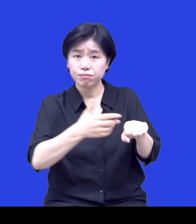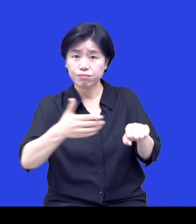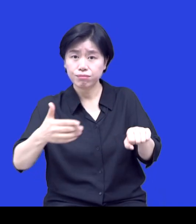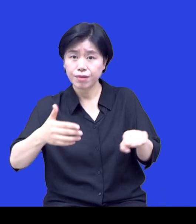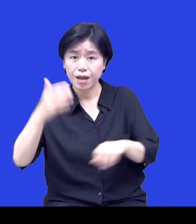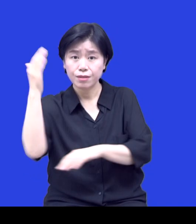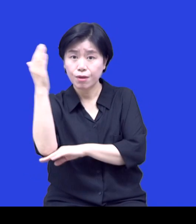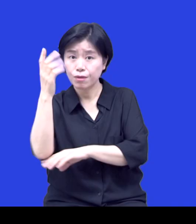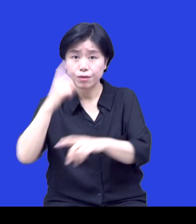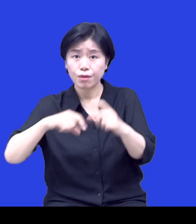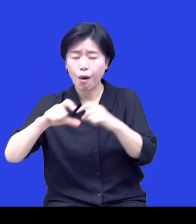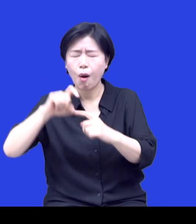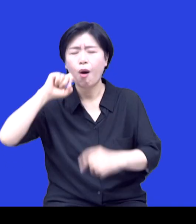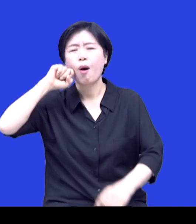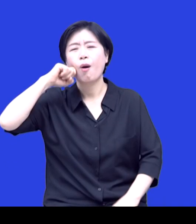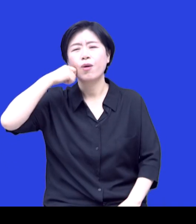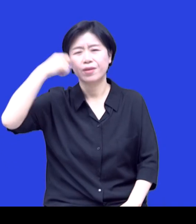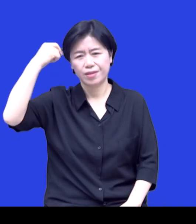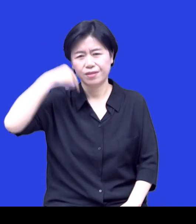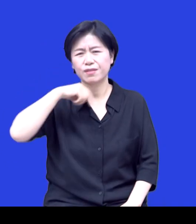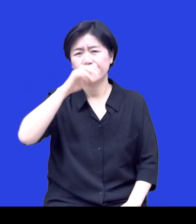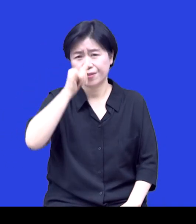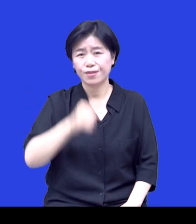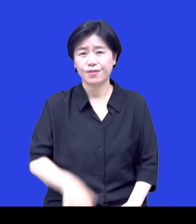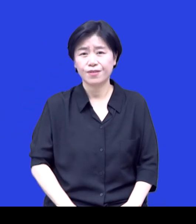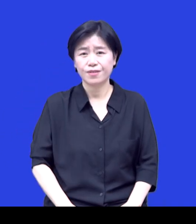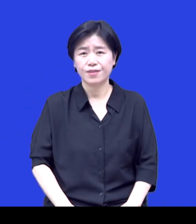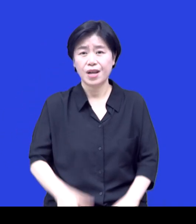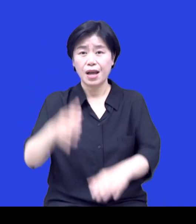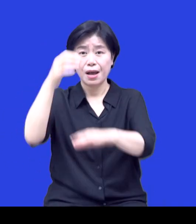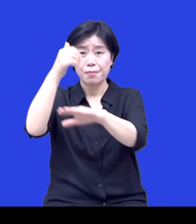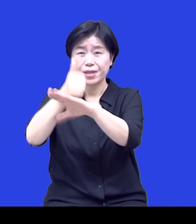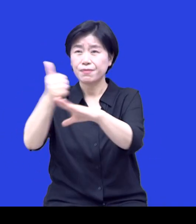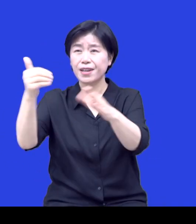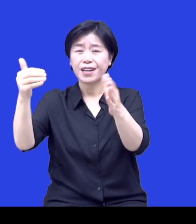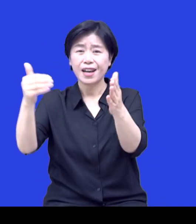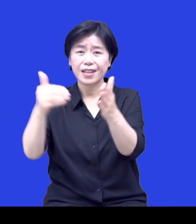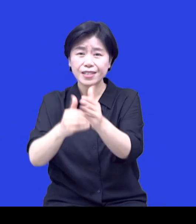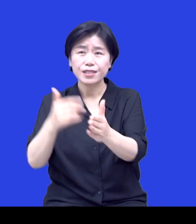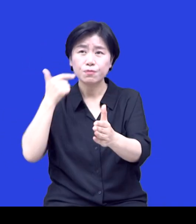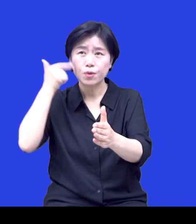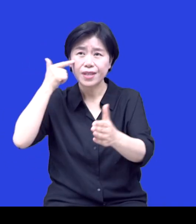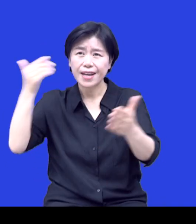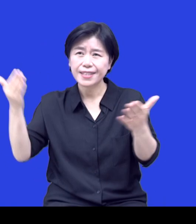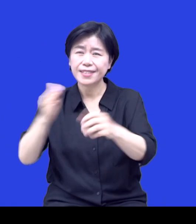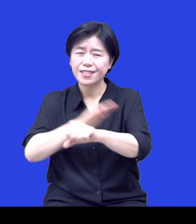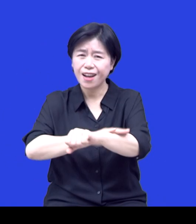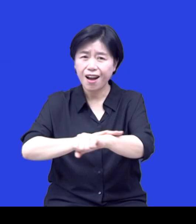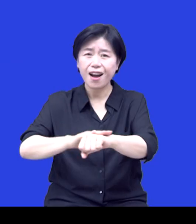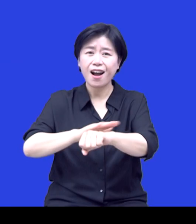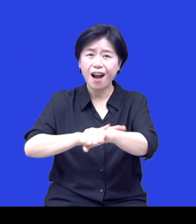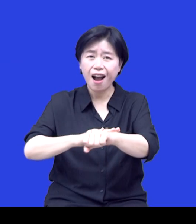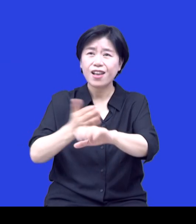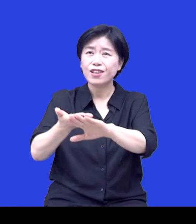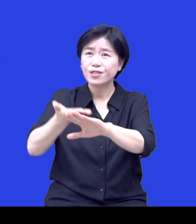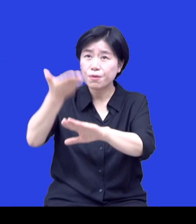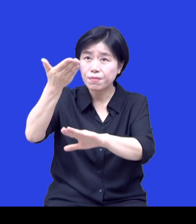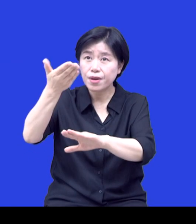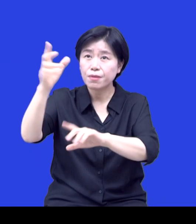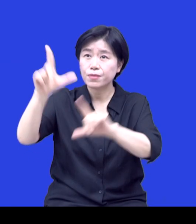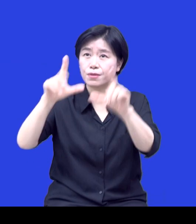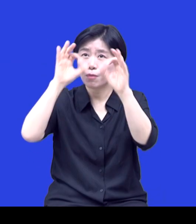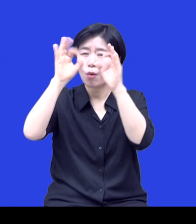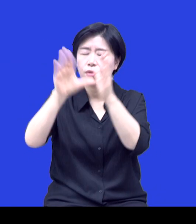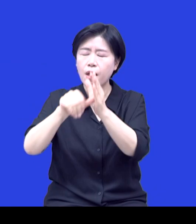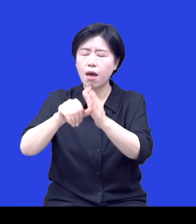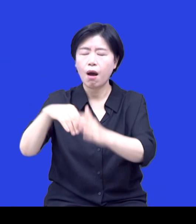그렇죠. 목회는 쉽지가 않고 예, 끝까지 완주하신 선배님들이 너무나 훌륭하시고 예. 정말 이거 무릎으로 하는 거다. 네, 네, 네.